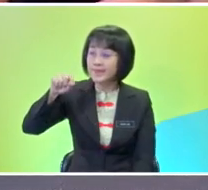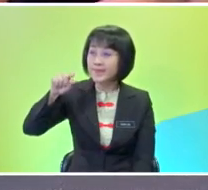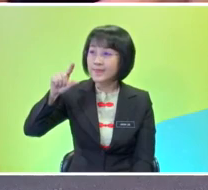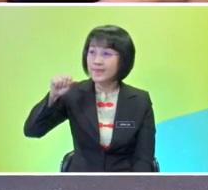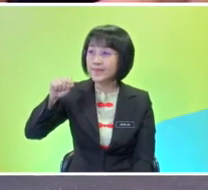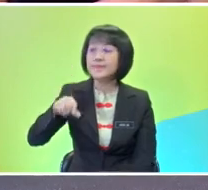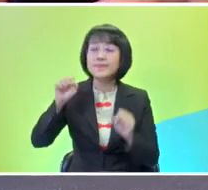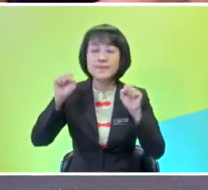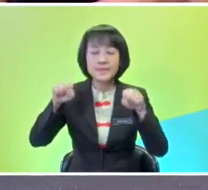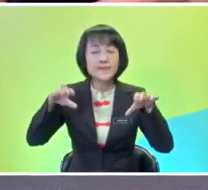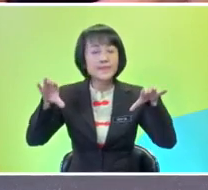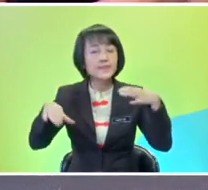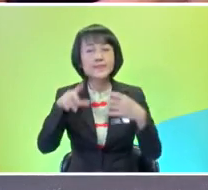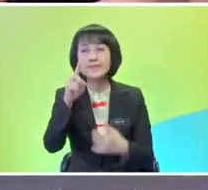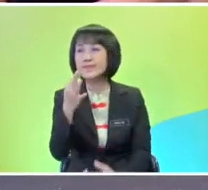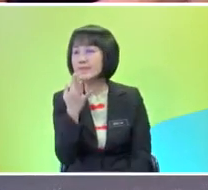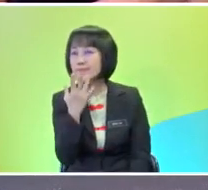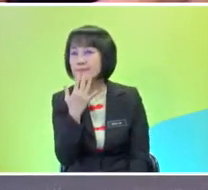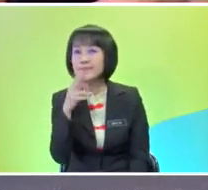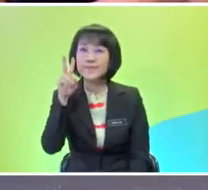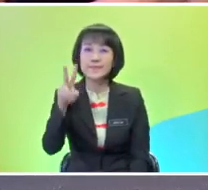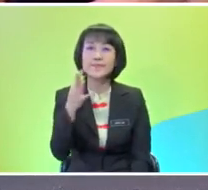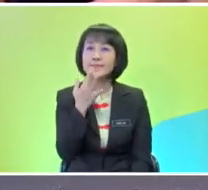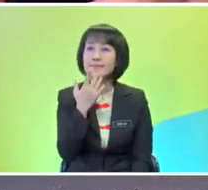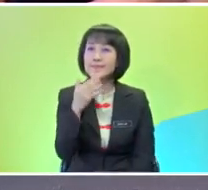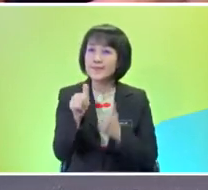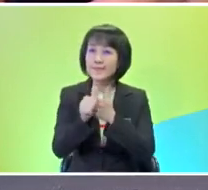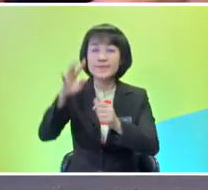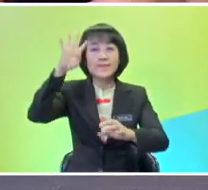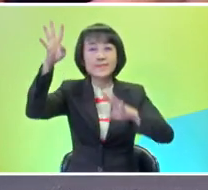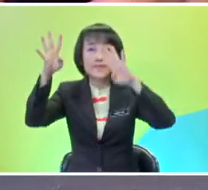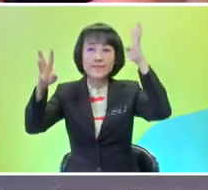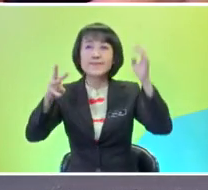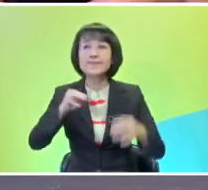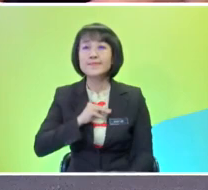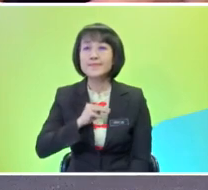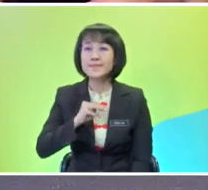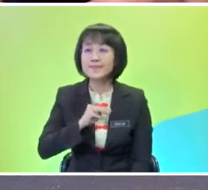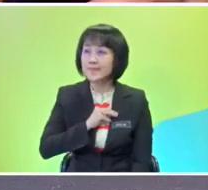kedua warna keterpula mengikut kreativity masing-masing bergantung pada